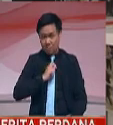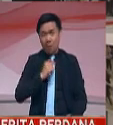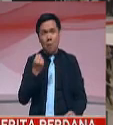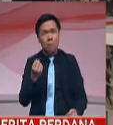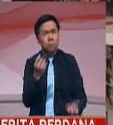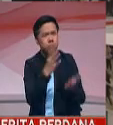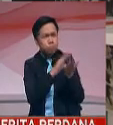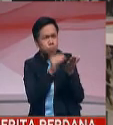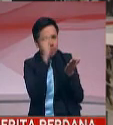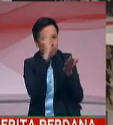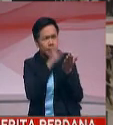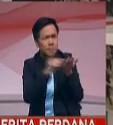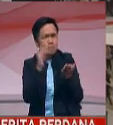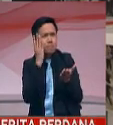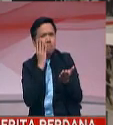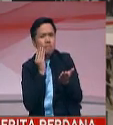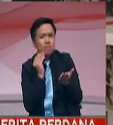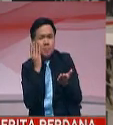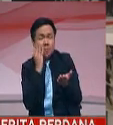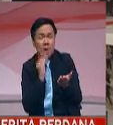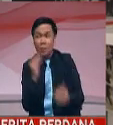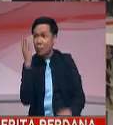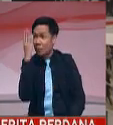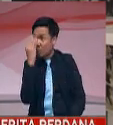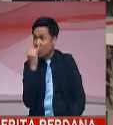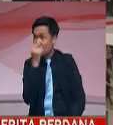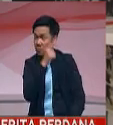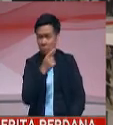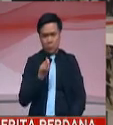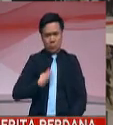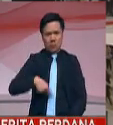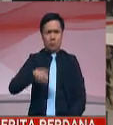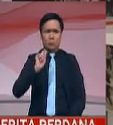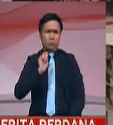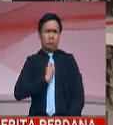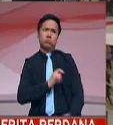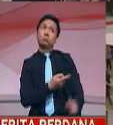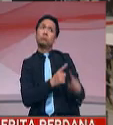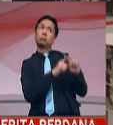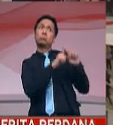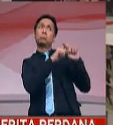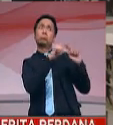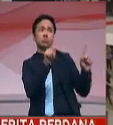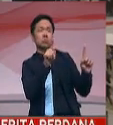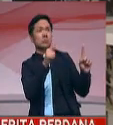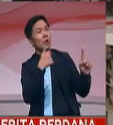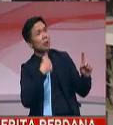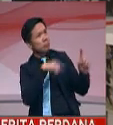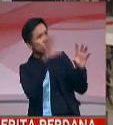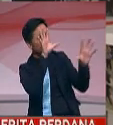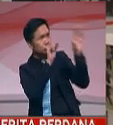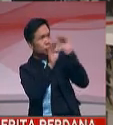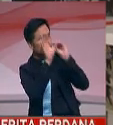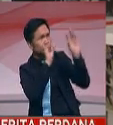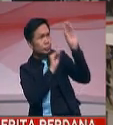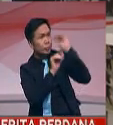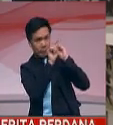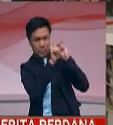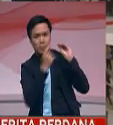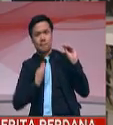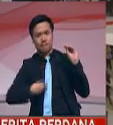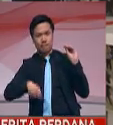pemain bola di Spain amat different dan bagus untuk saya untuk dapat experience di